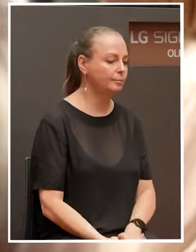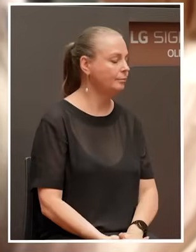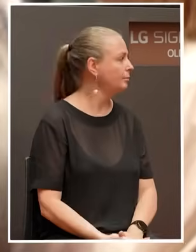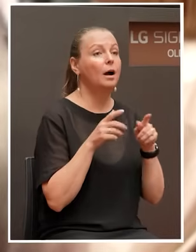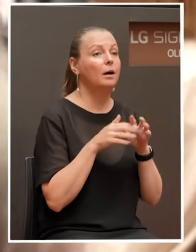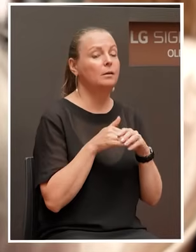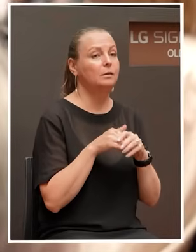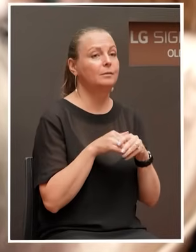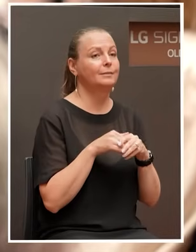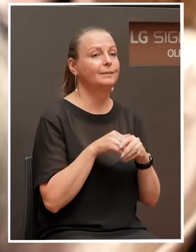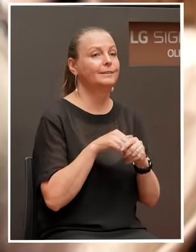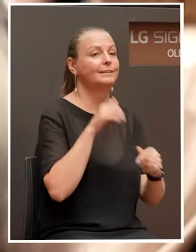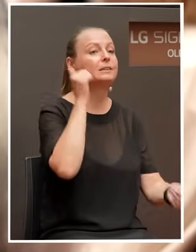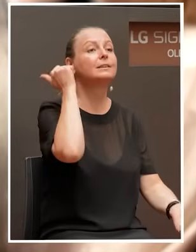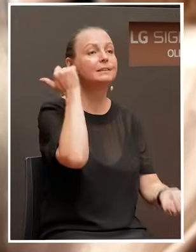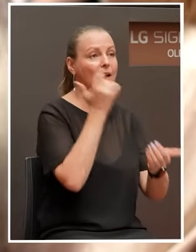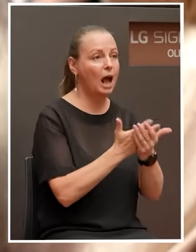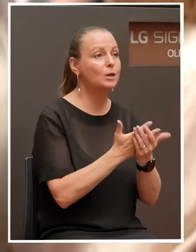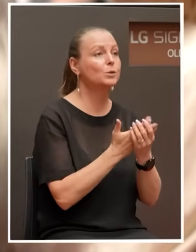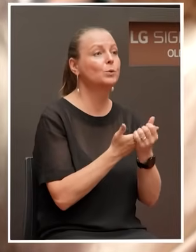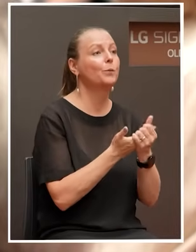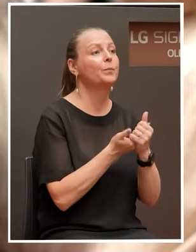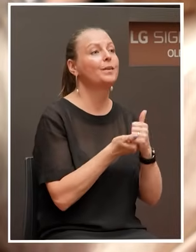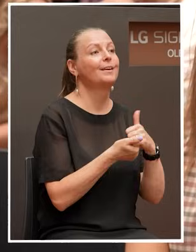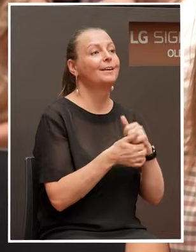Опять же, сразу по появлении этой серии